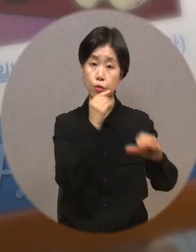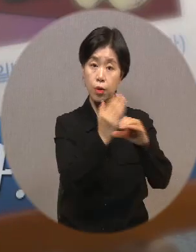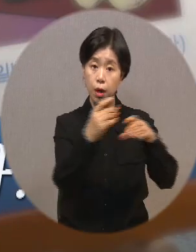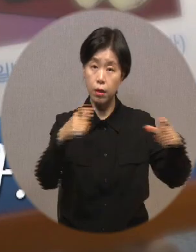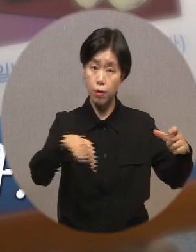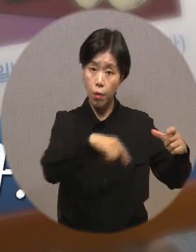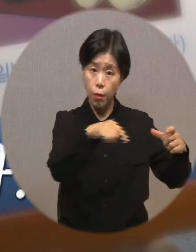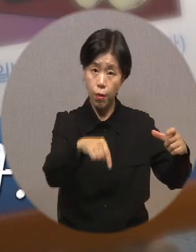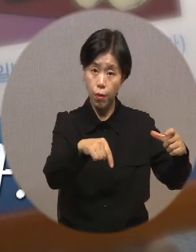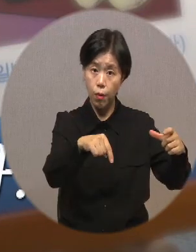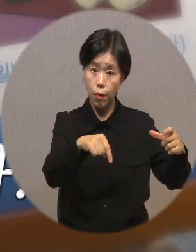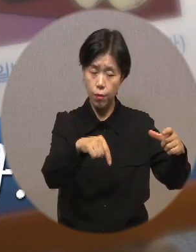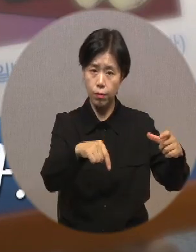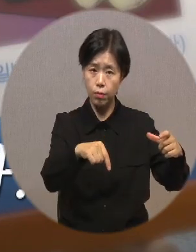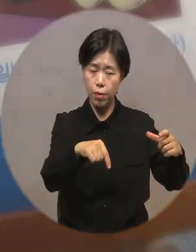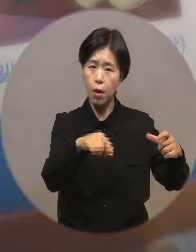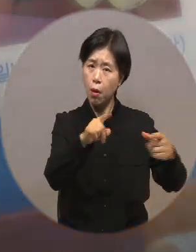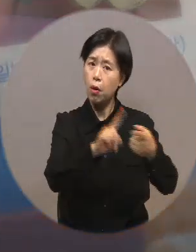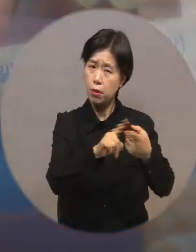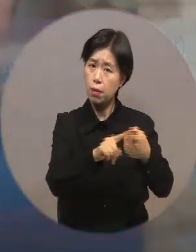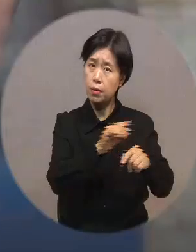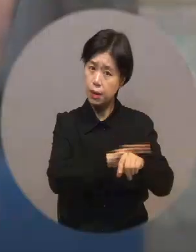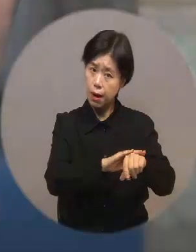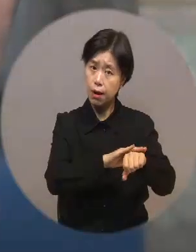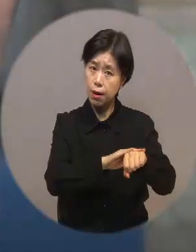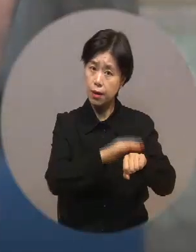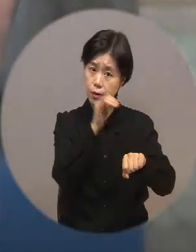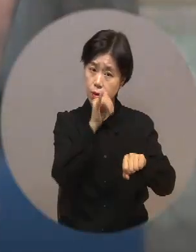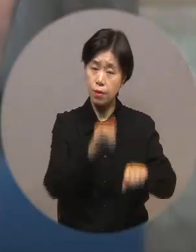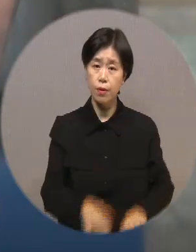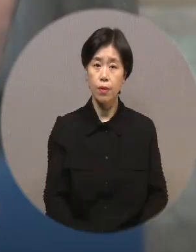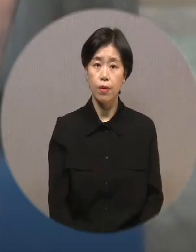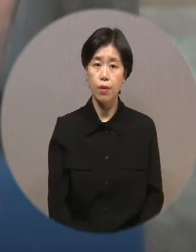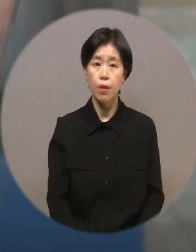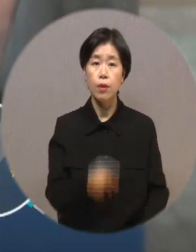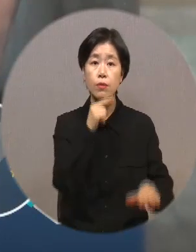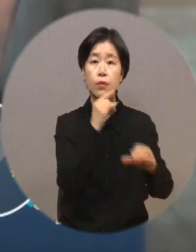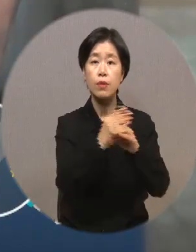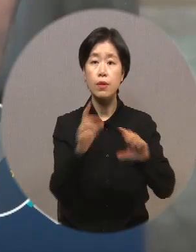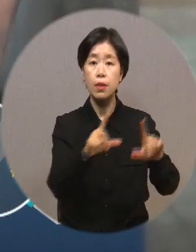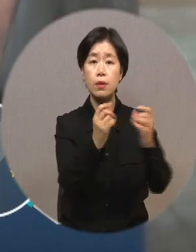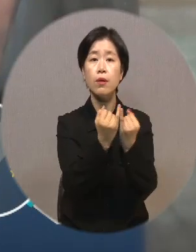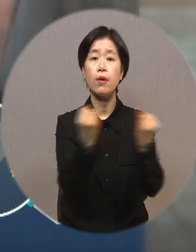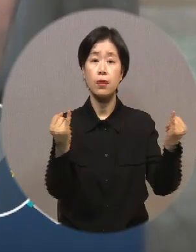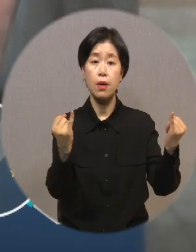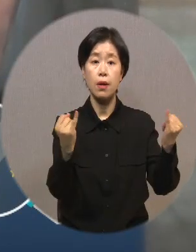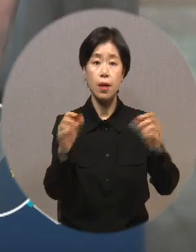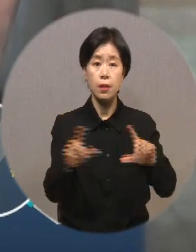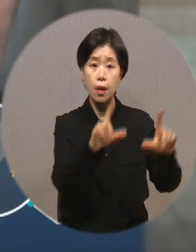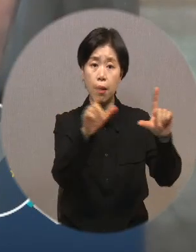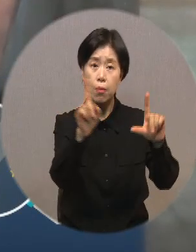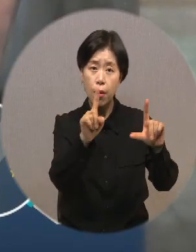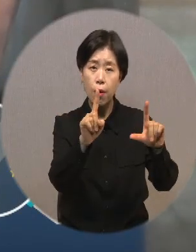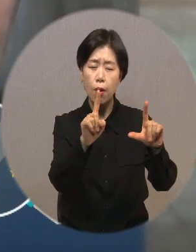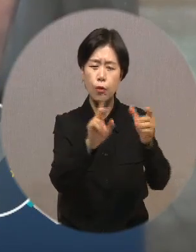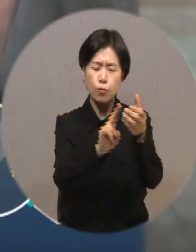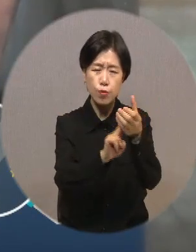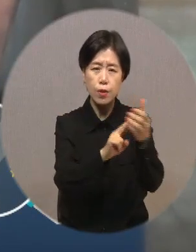북한에서는 이 약속이 잘 지켜지고 있을까요? 북한 여성들의 삶과 그 속에 숨겨진 이야기를 나눕니다.